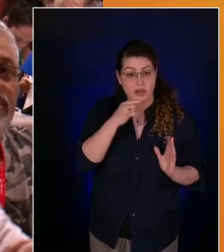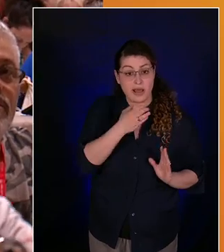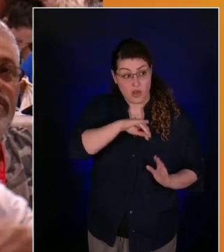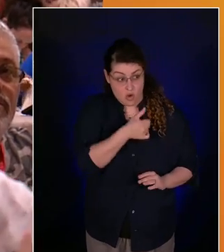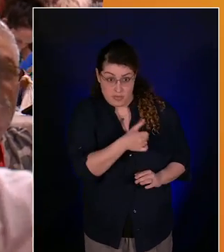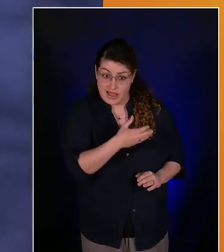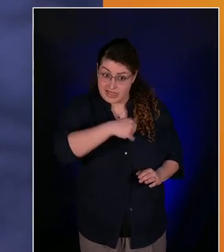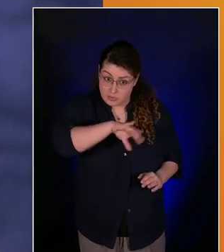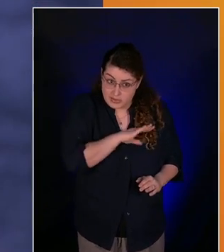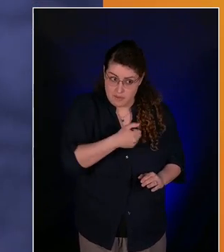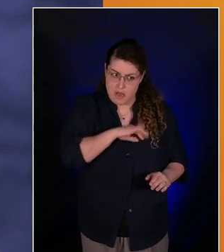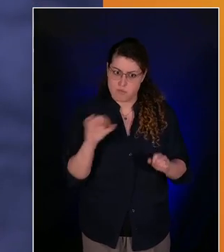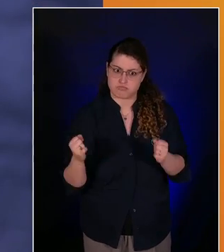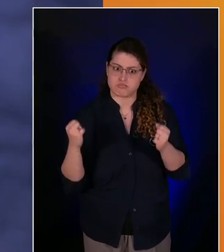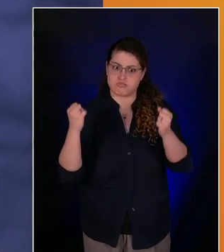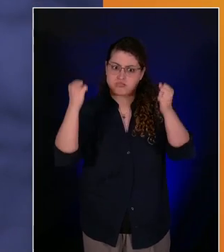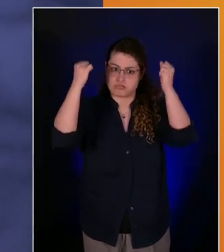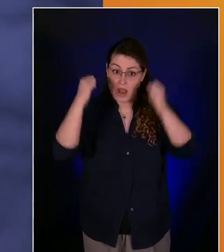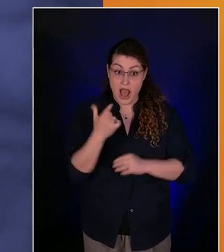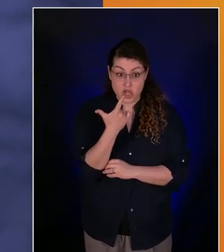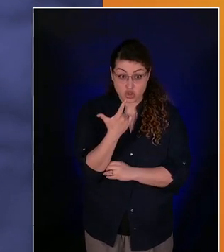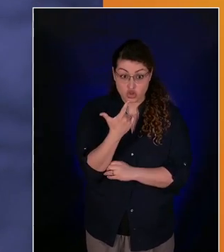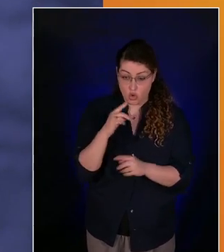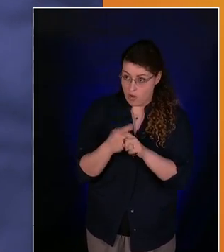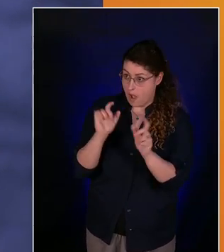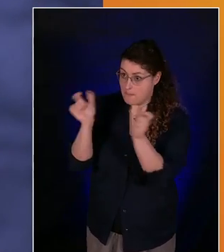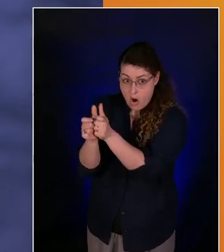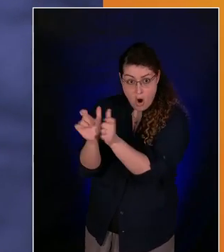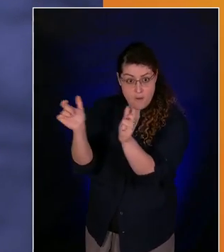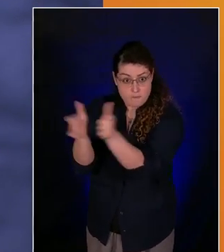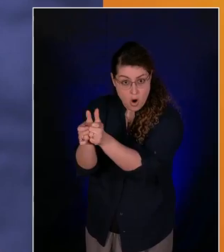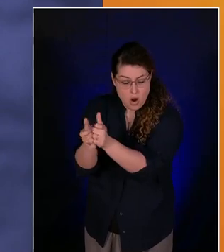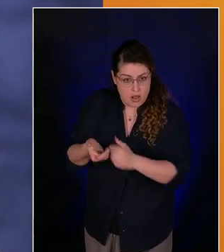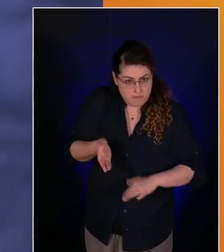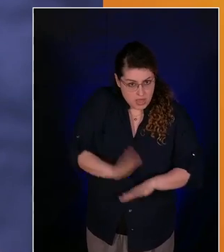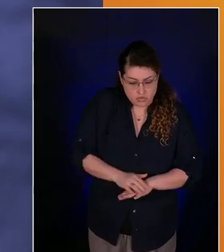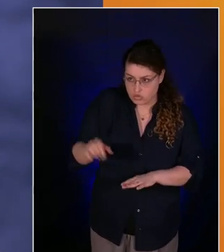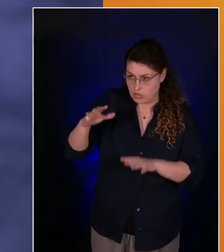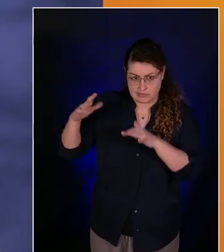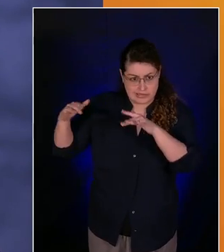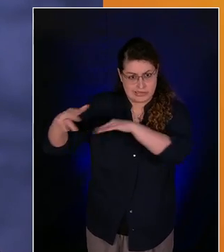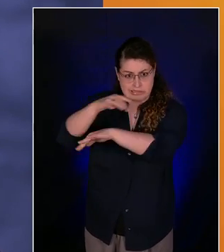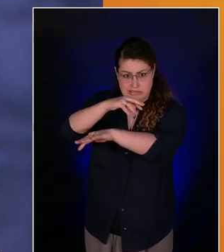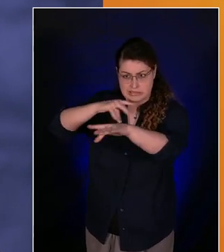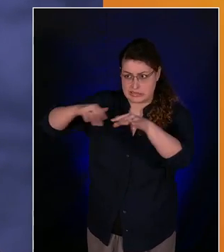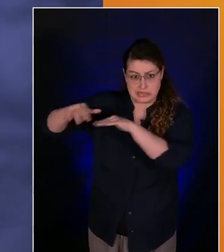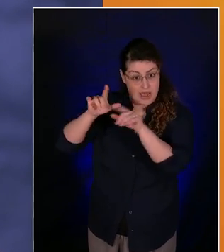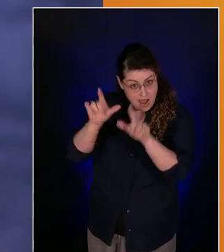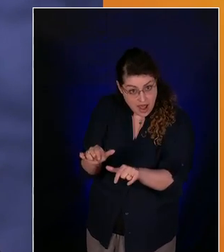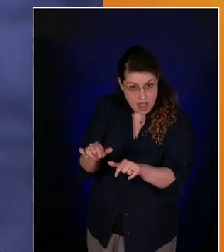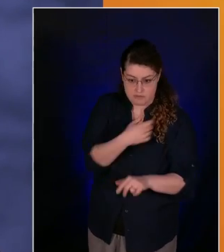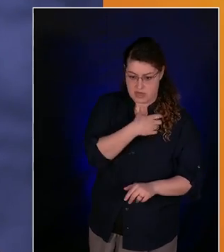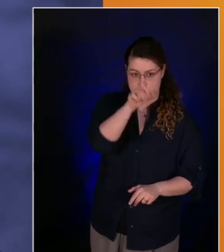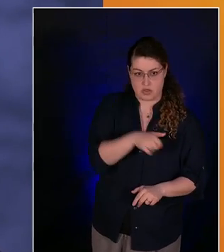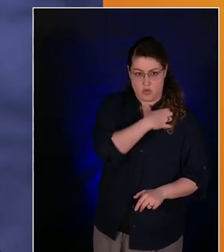tension qui monte menant déjà à deux interpellations alors que les copains sont n présents menacés le maire ose